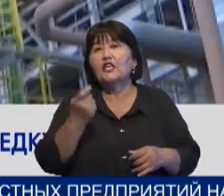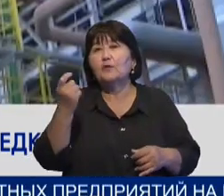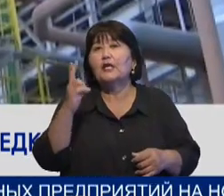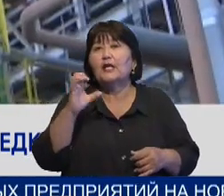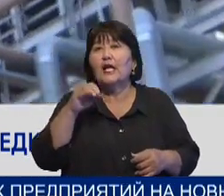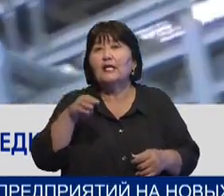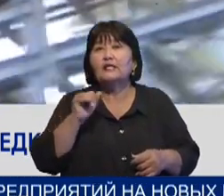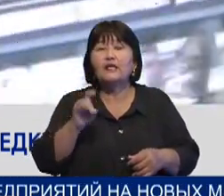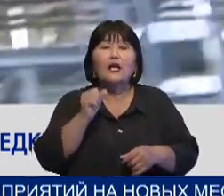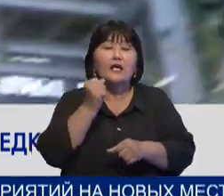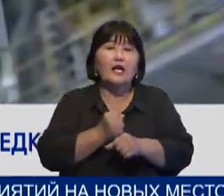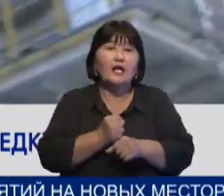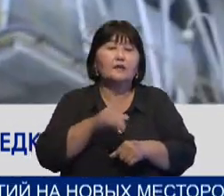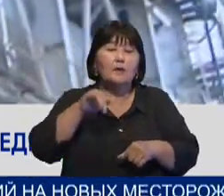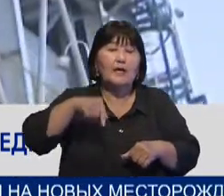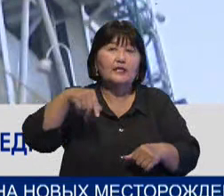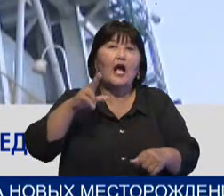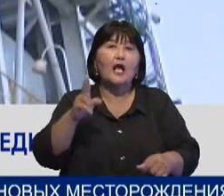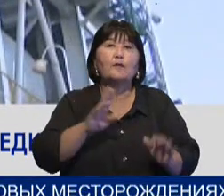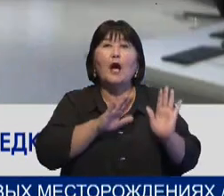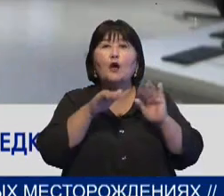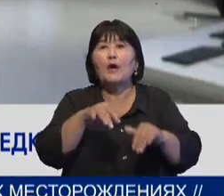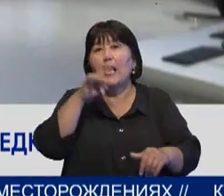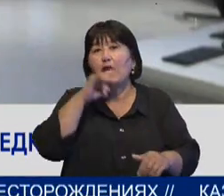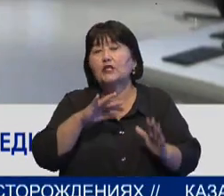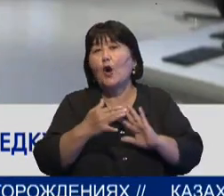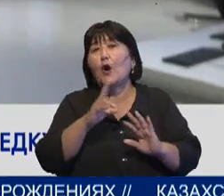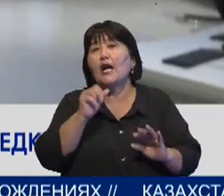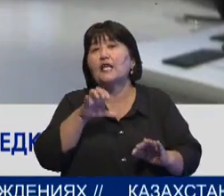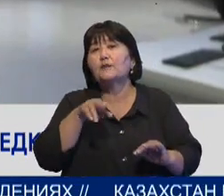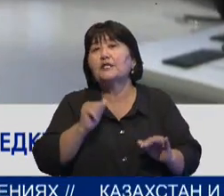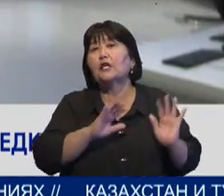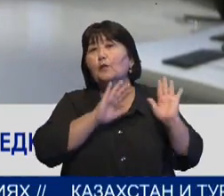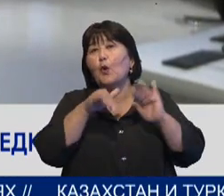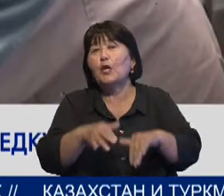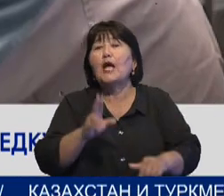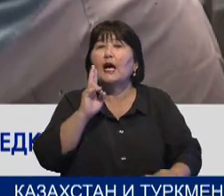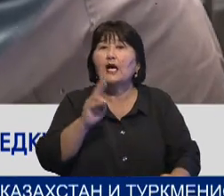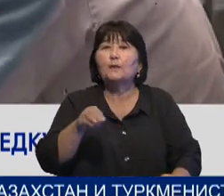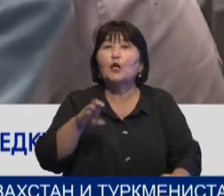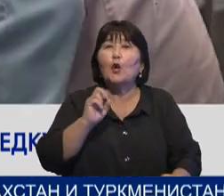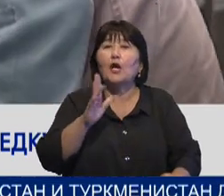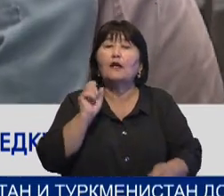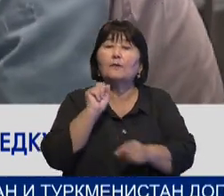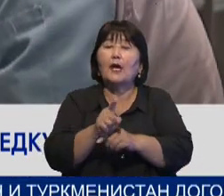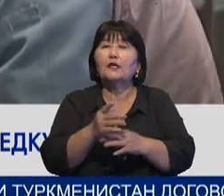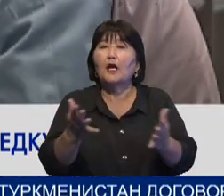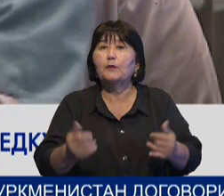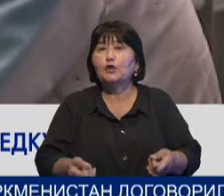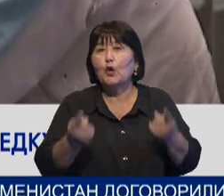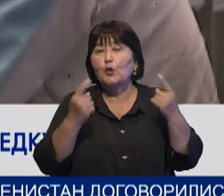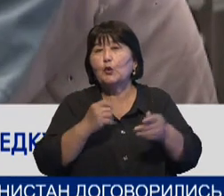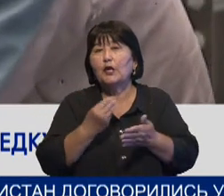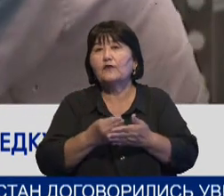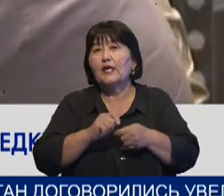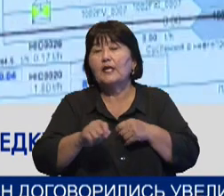кластера, разработка месторождения Каламкас-Море, Хазар и Ауэза в Каспийском море. Касым-Жомарт Токаев дал ряд поручений по привлечению крупных